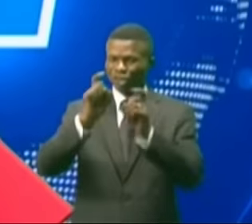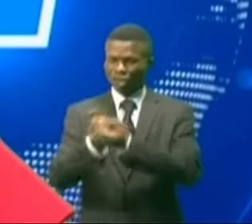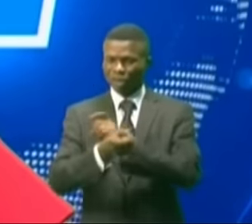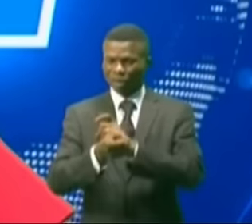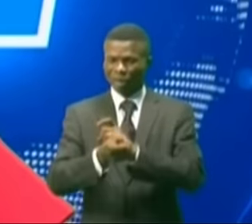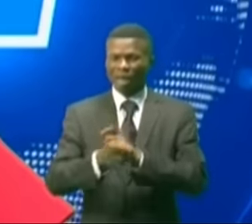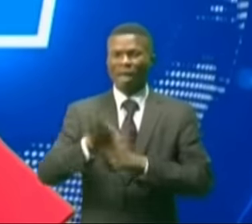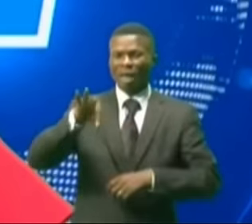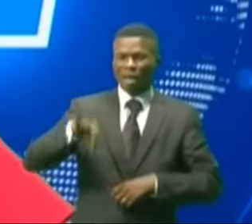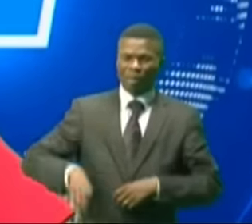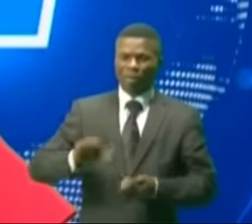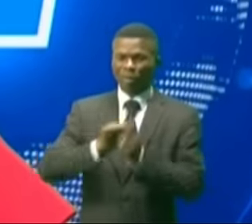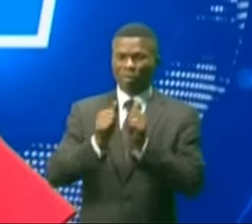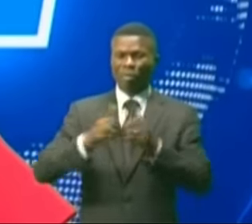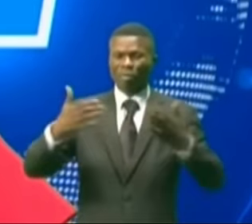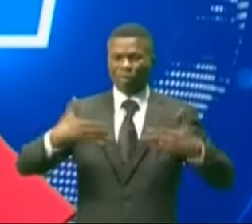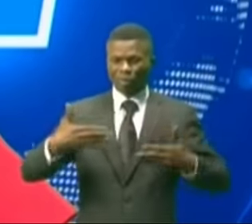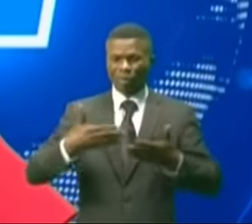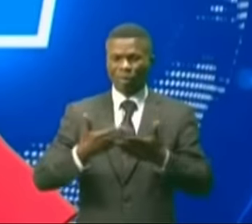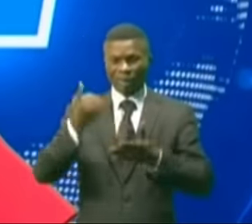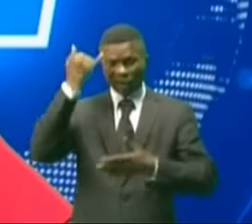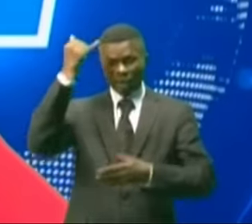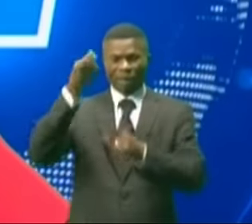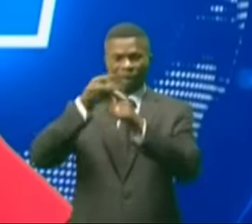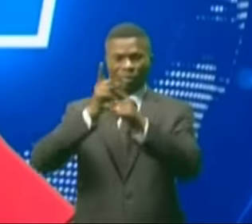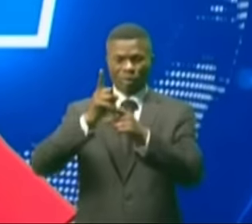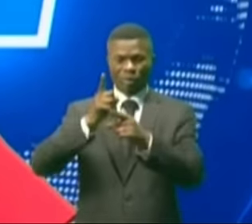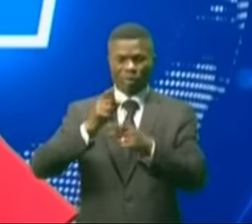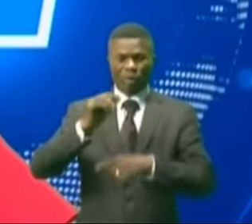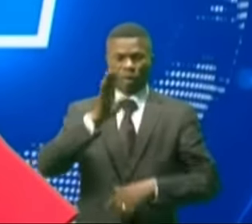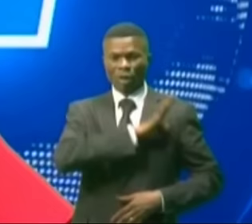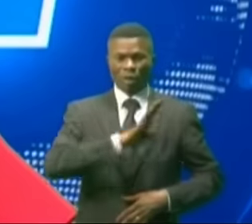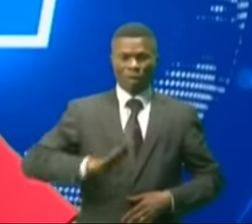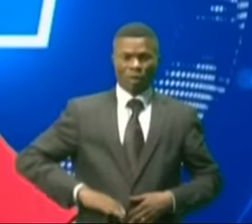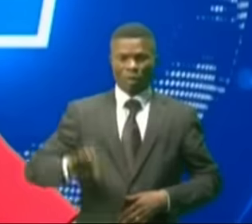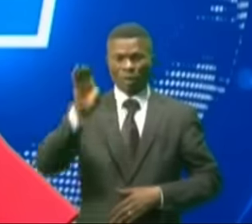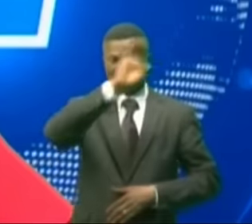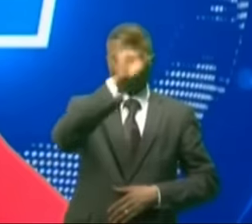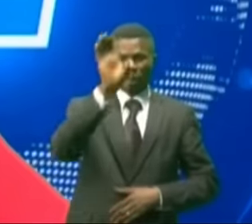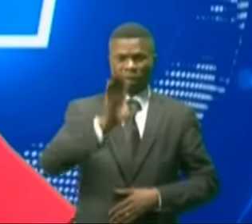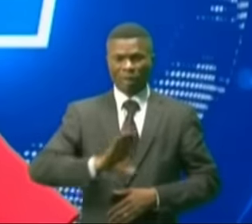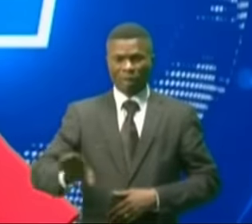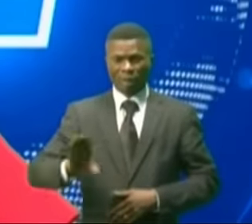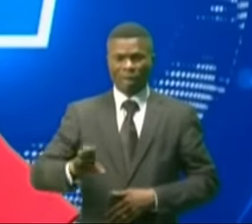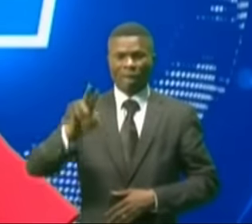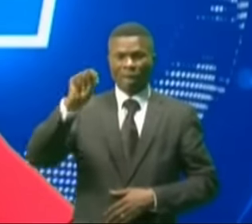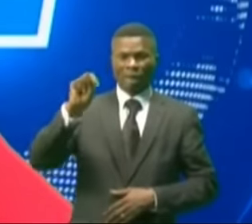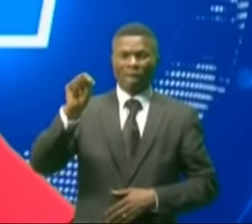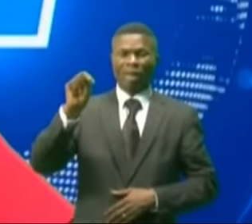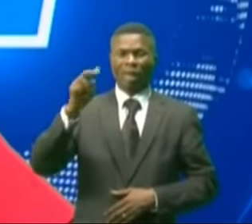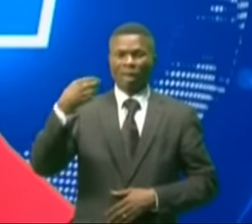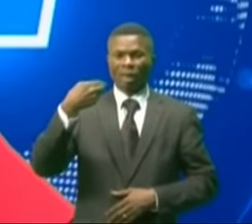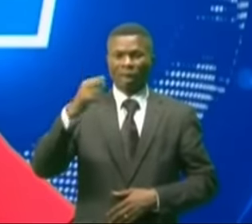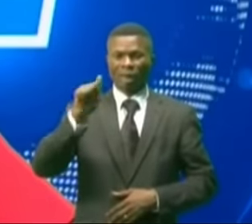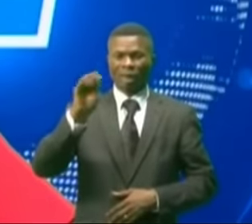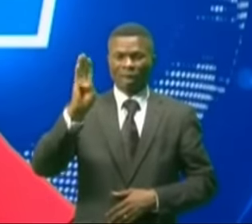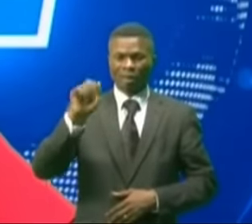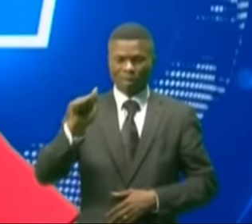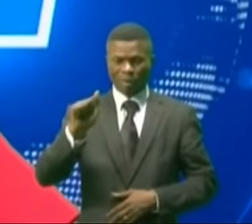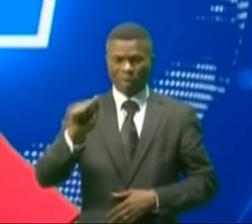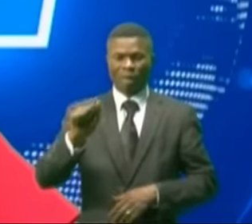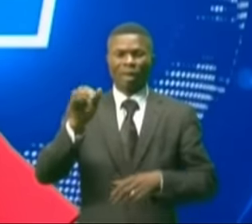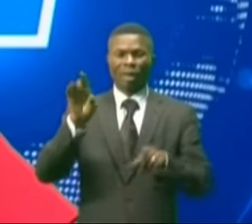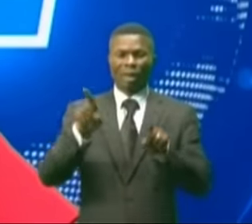pavé écologique. C'est l'initiative du bourgmestre de la commune d'Engaba, Aimé Francis Lolinga,